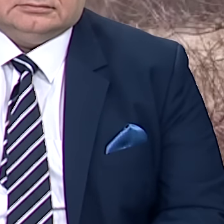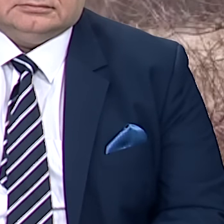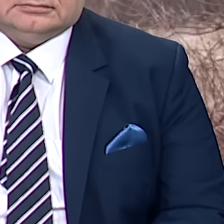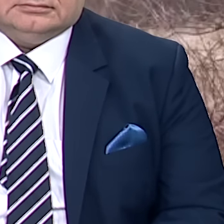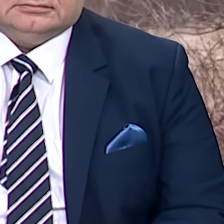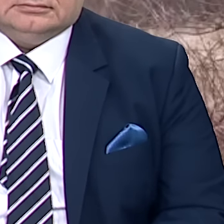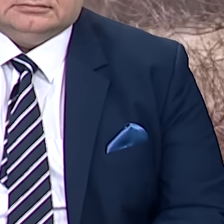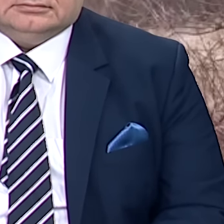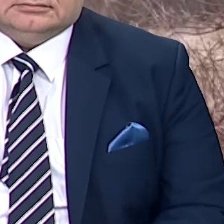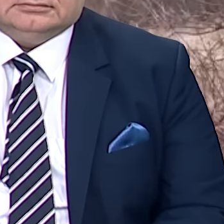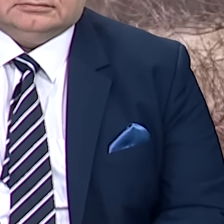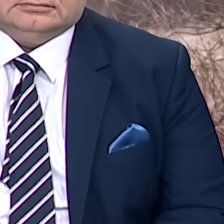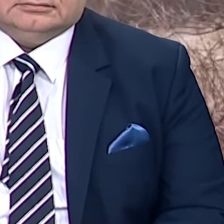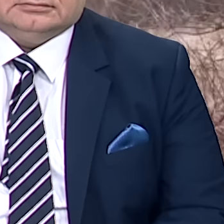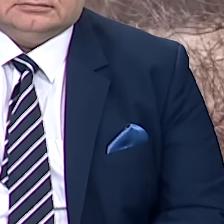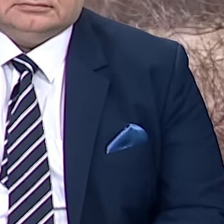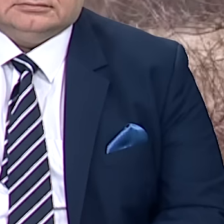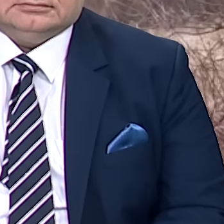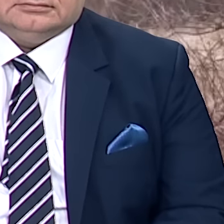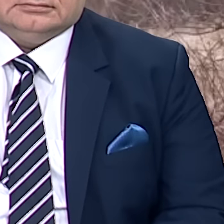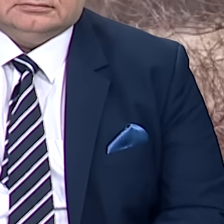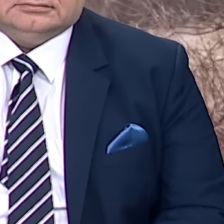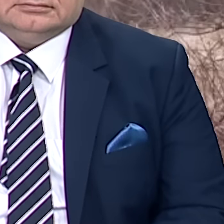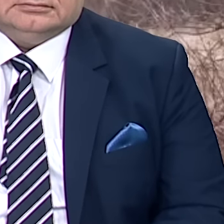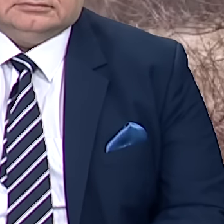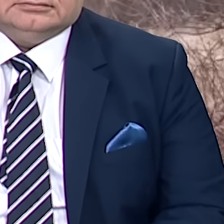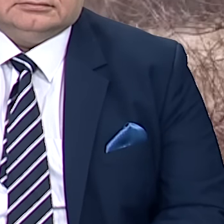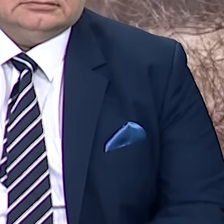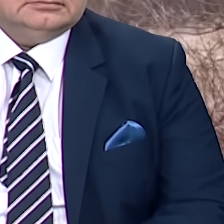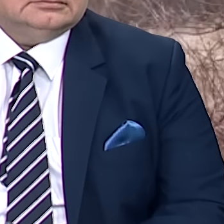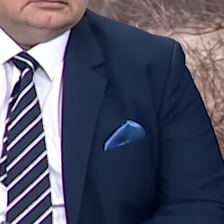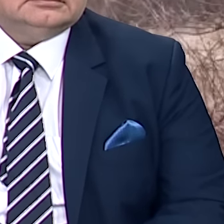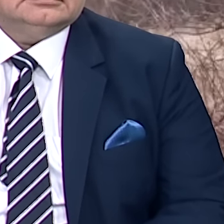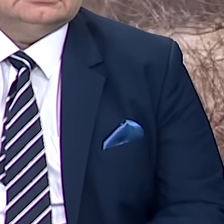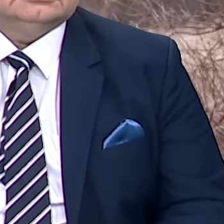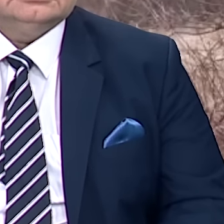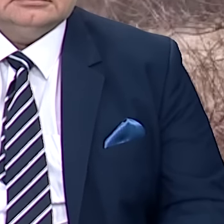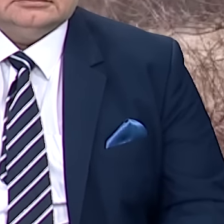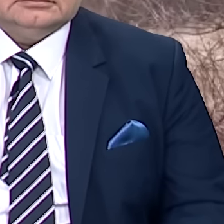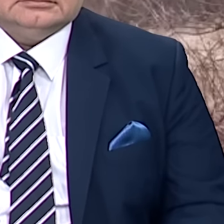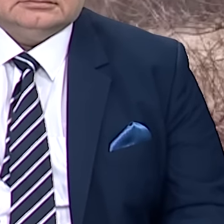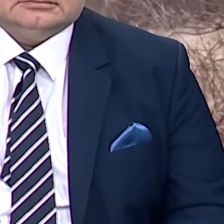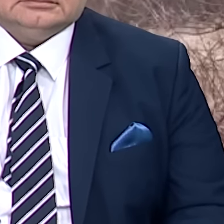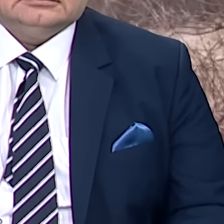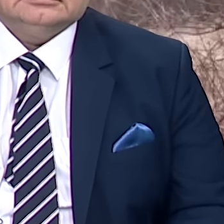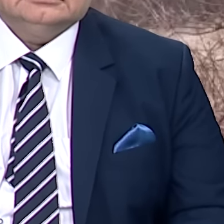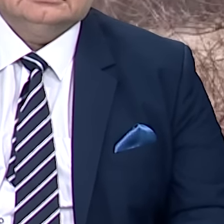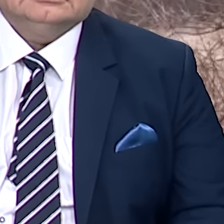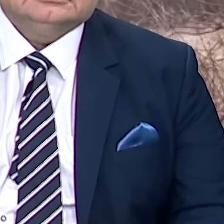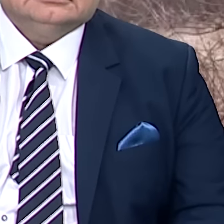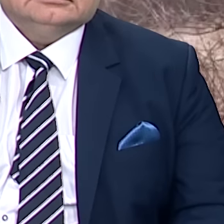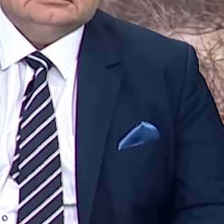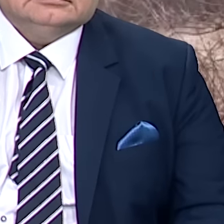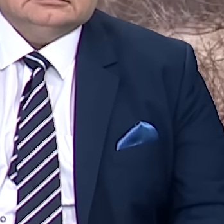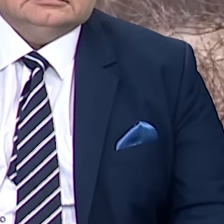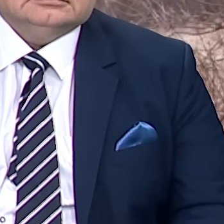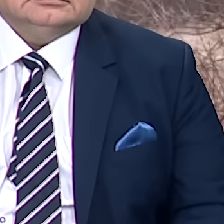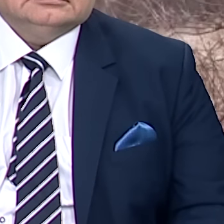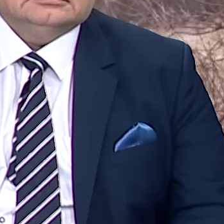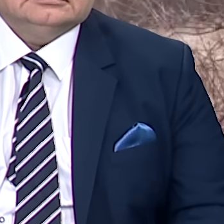nieumiejętność wyrwania kwestii bezpieczeństwa Polski od sporu, który jest zagrożeniem dla